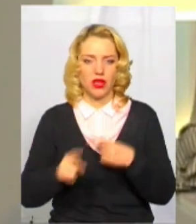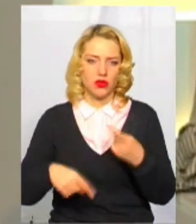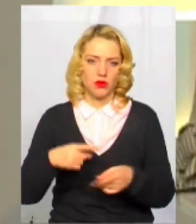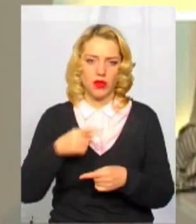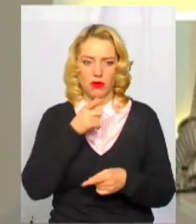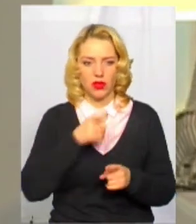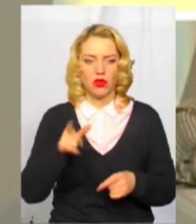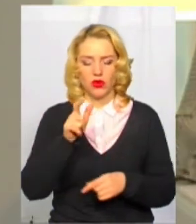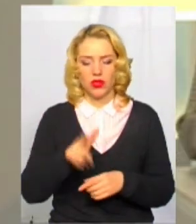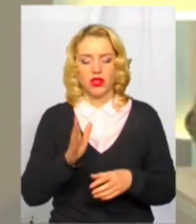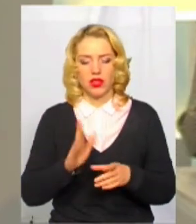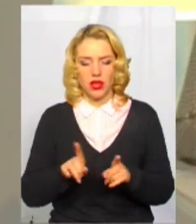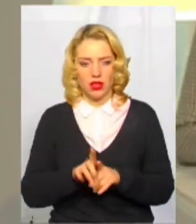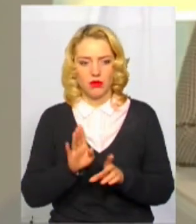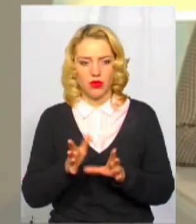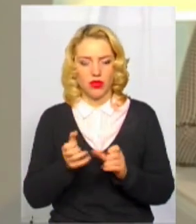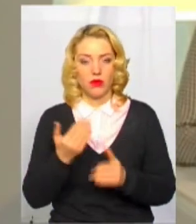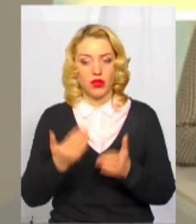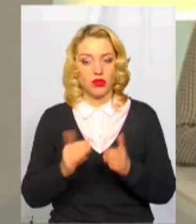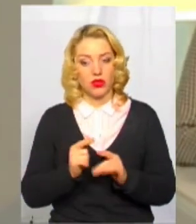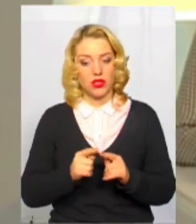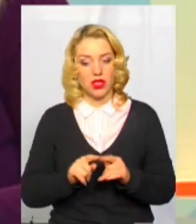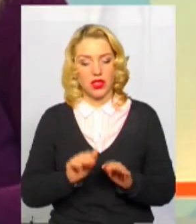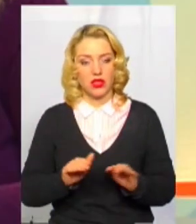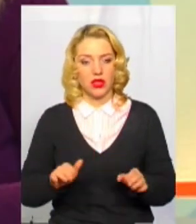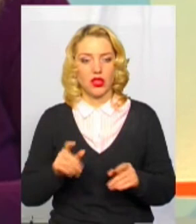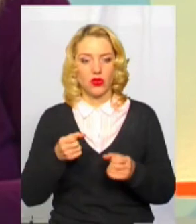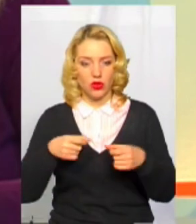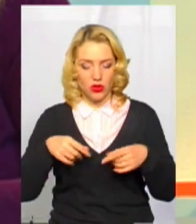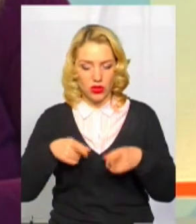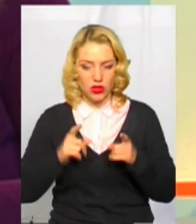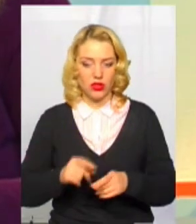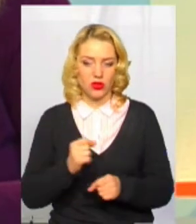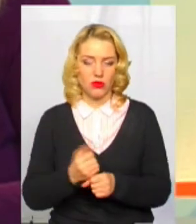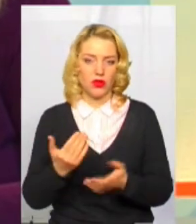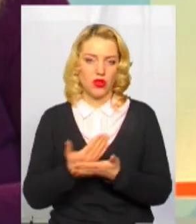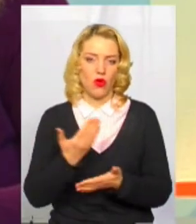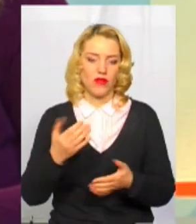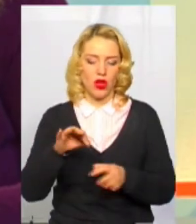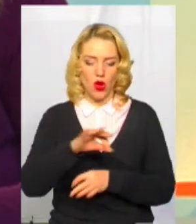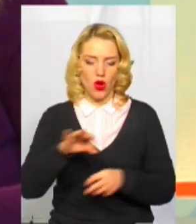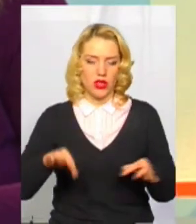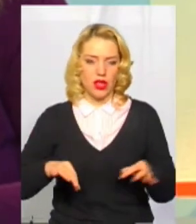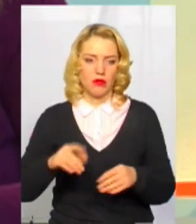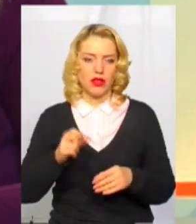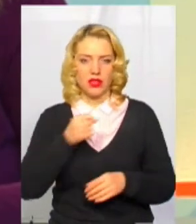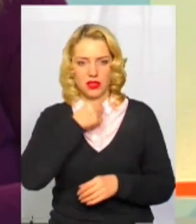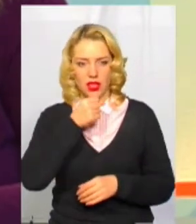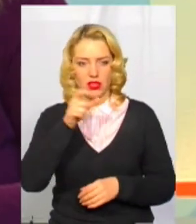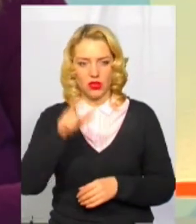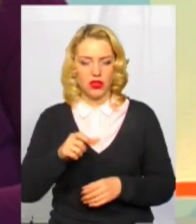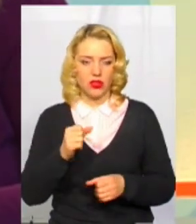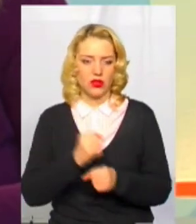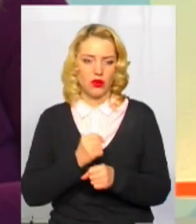людина так і отримає. Єдине, що якщо це дітки, то дійсно зробити нові заміри Ну і старшій людині можна зробити